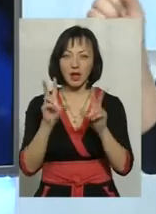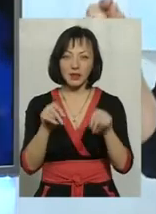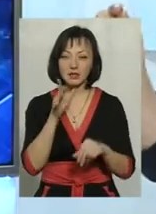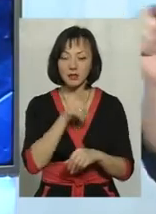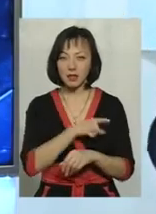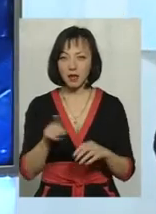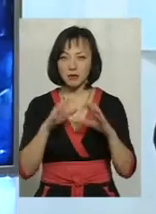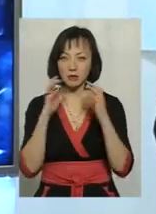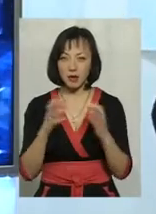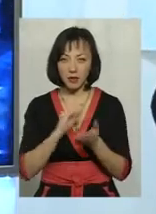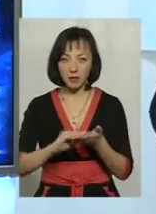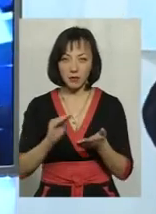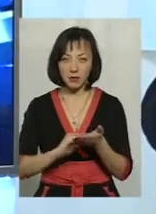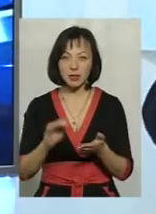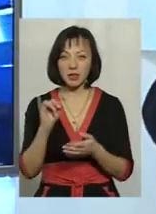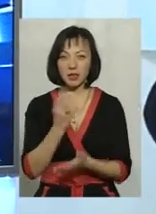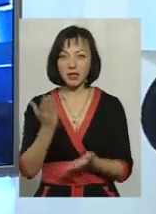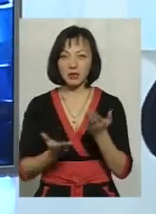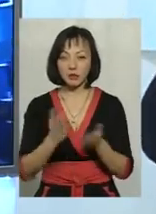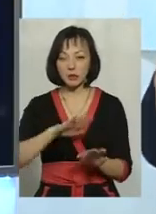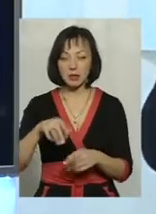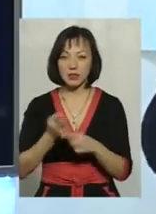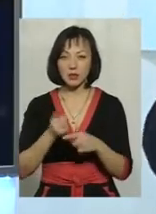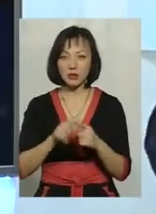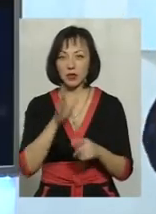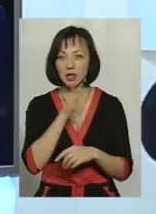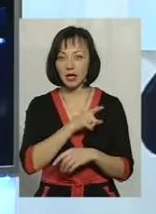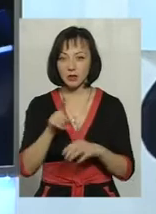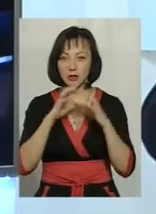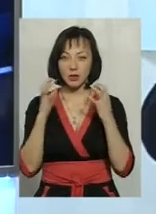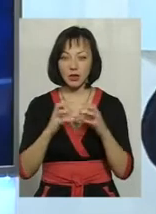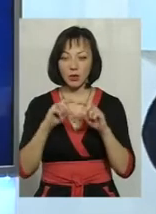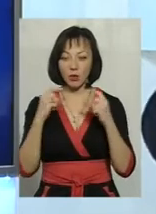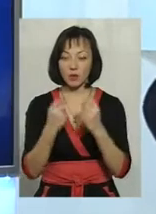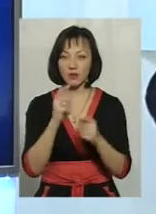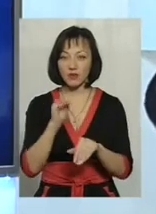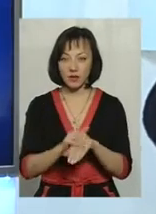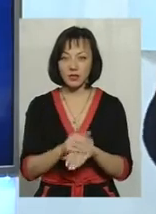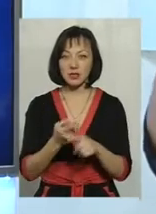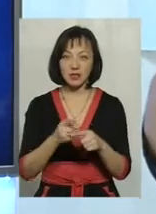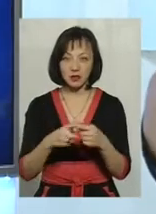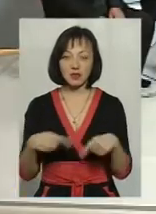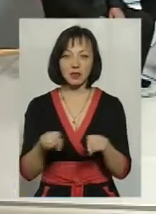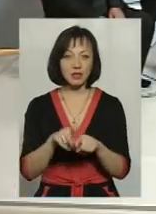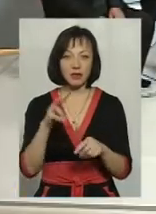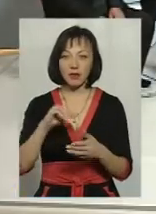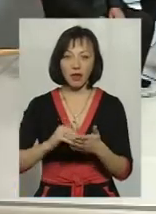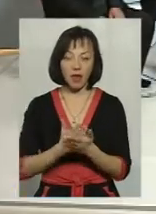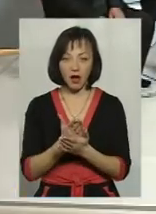термін зберігання, написано. І якщо після цього терміну зберігання вже цей осад виявлено, значить це вже теж